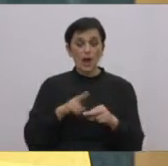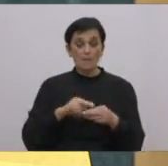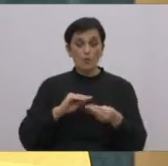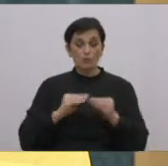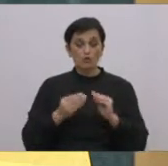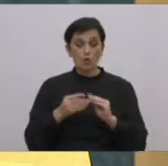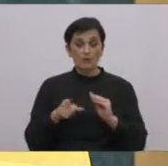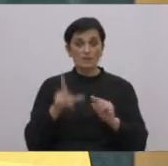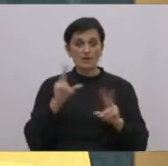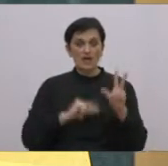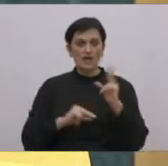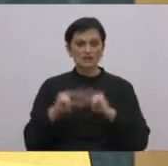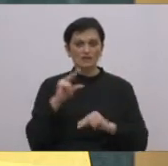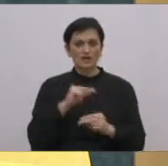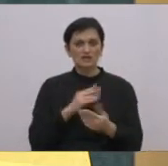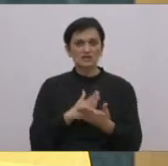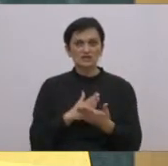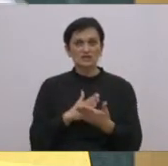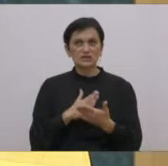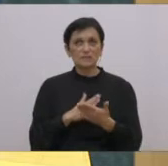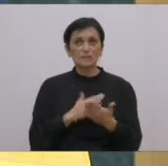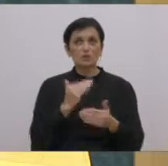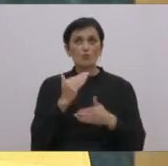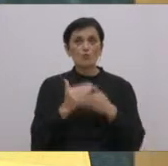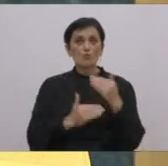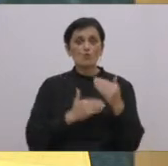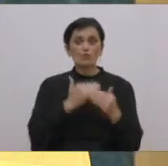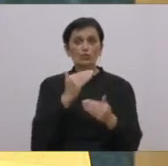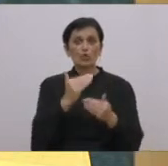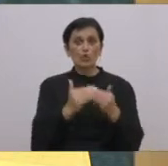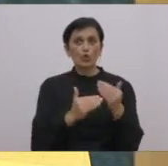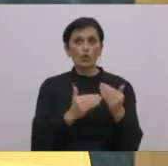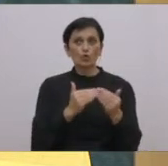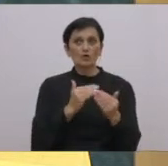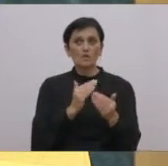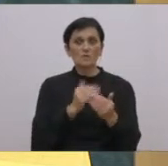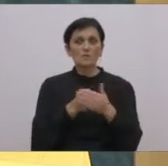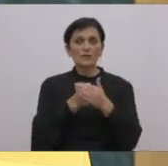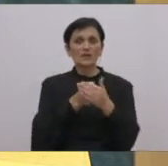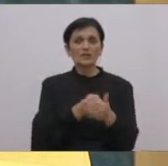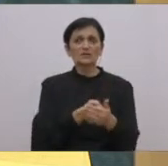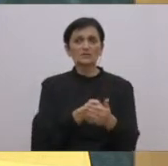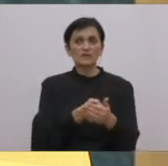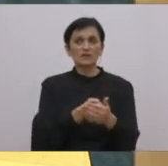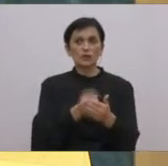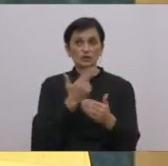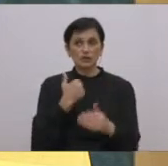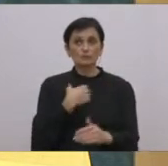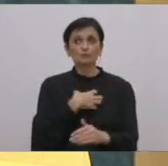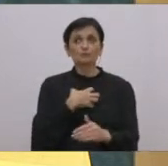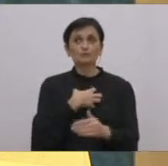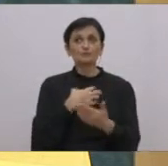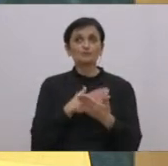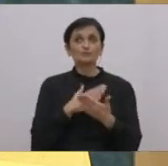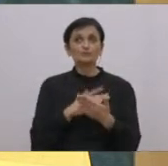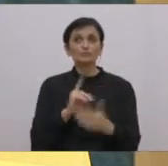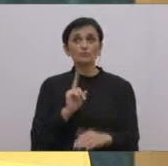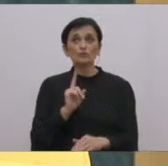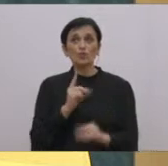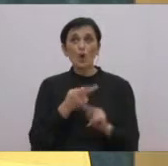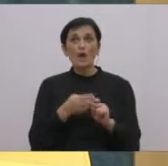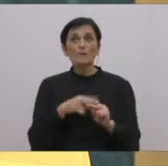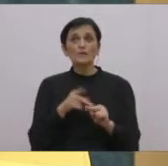გამოწვევების გათვალისწინებით ხდება პროგრესის მიღწევა. Da, მნიშვნელოვანია, რომ